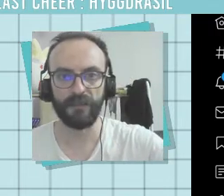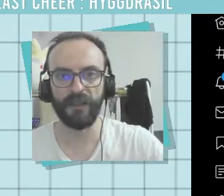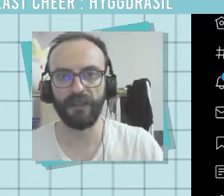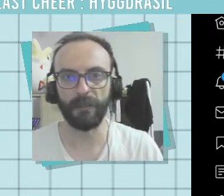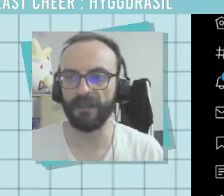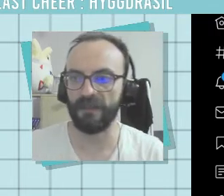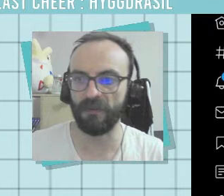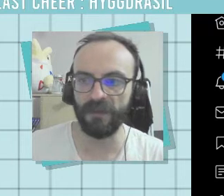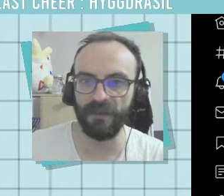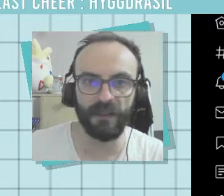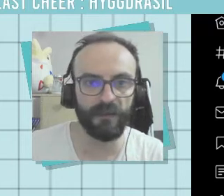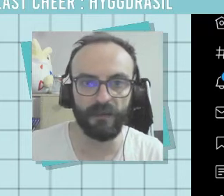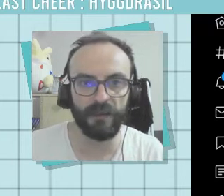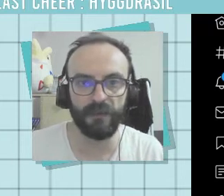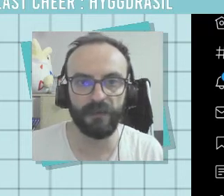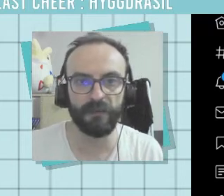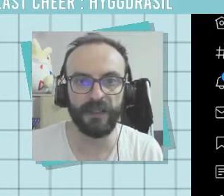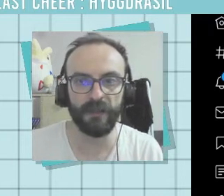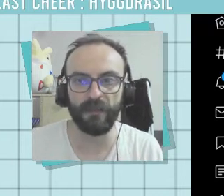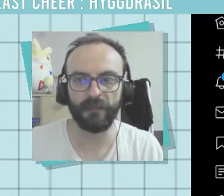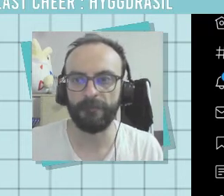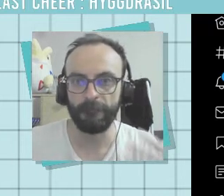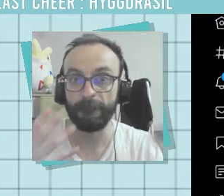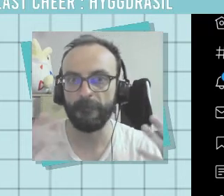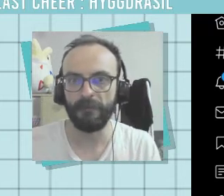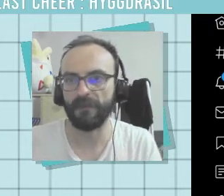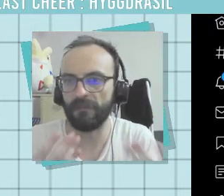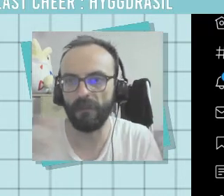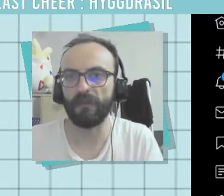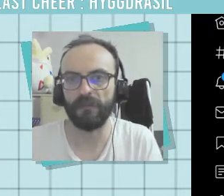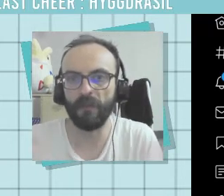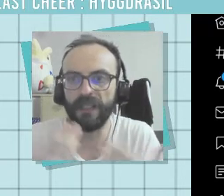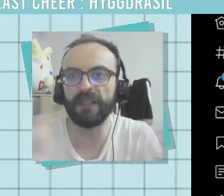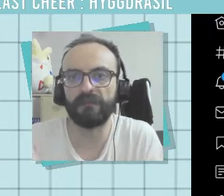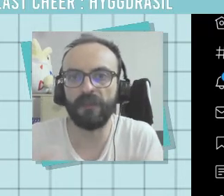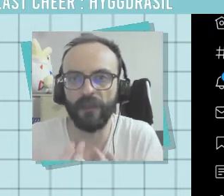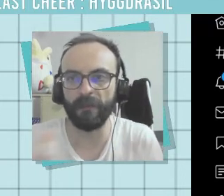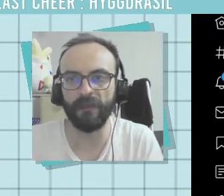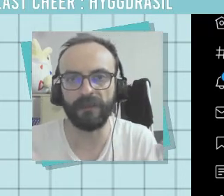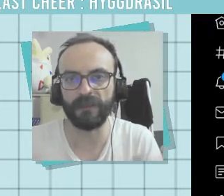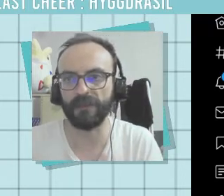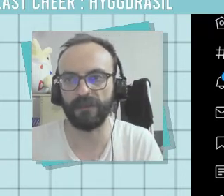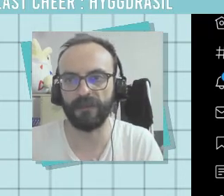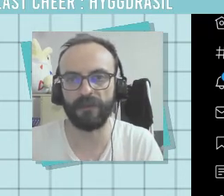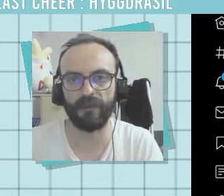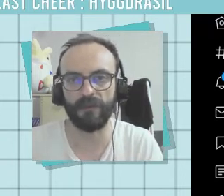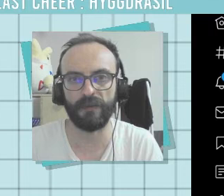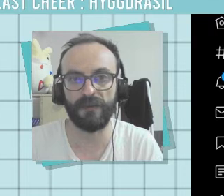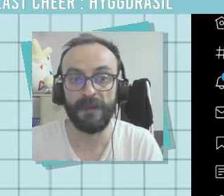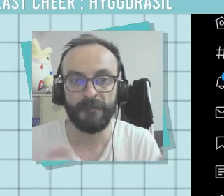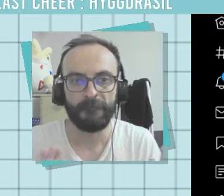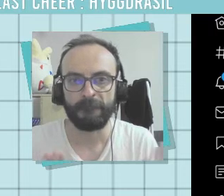Voilà, j'ai fait de l'interprétation vite fait à des rendez-vous médicaux. Enfin, bon, on est totalement